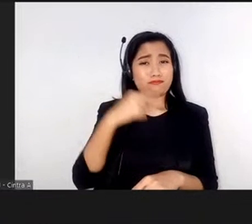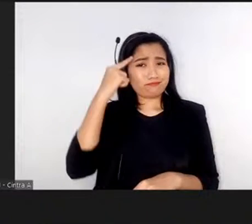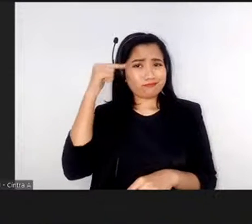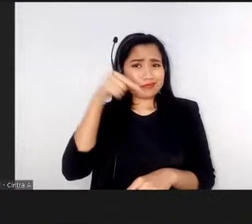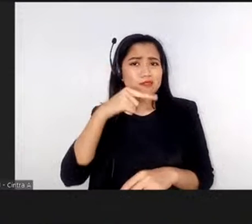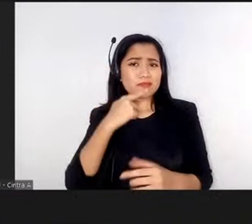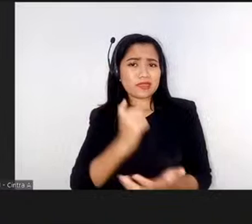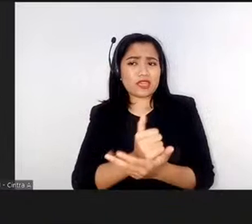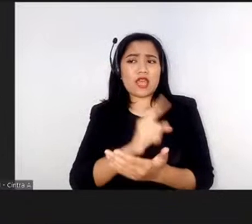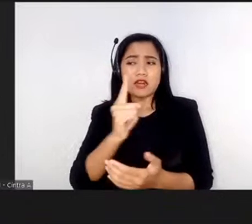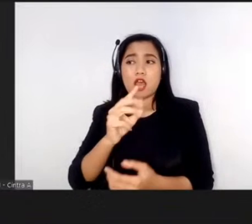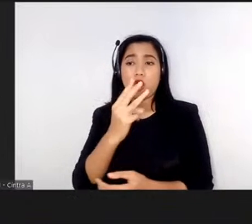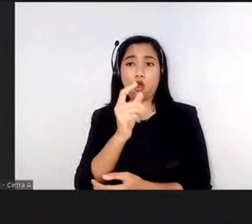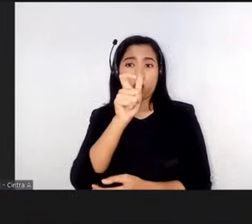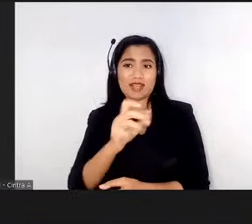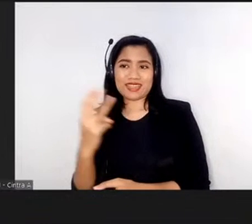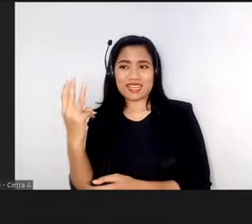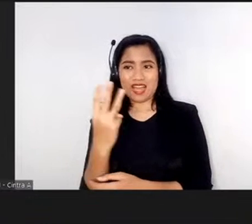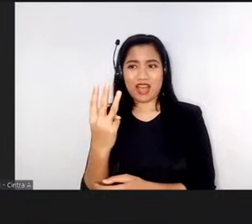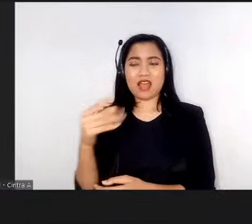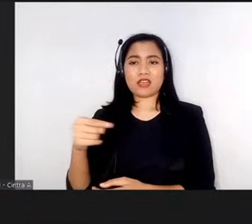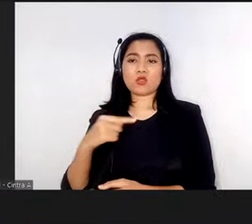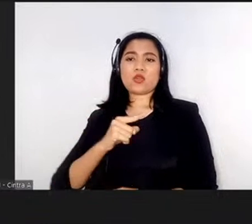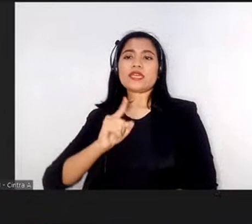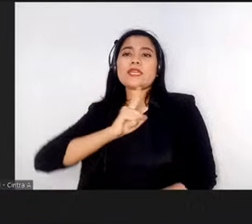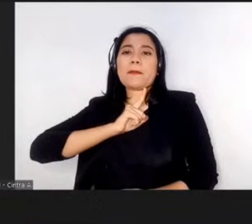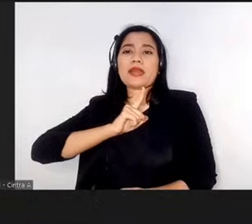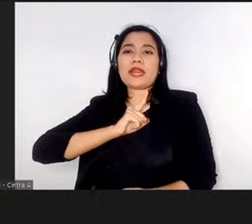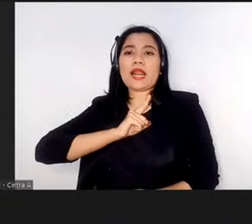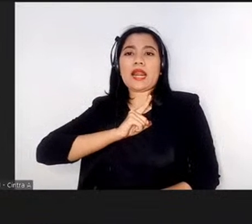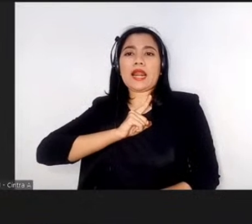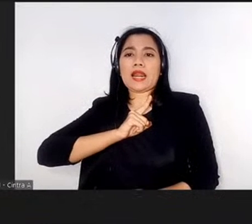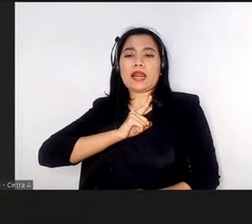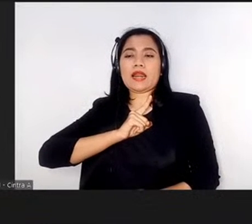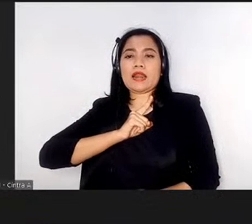ketiga independen untuk melihat apakah ada